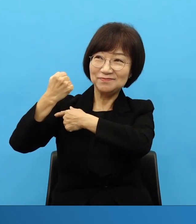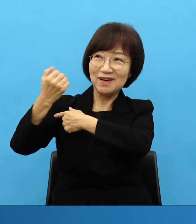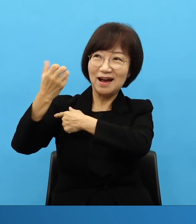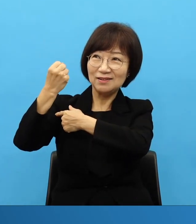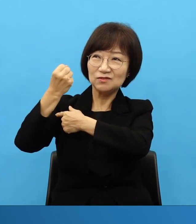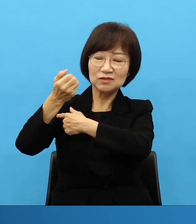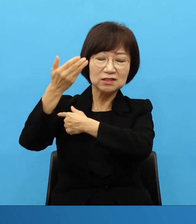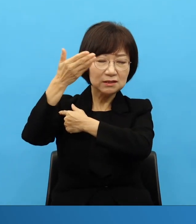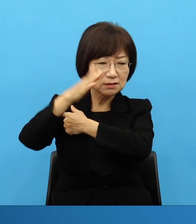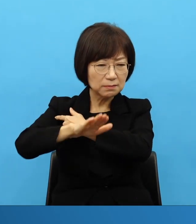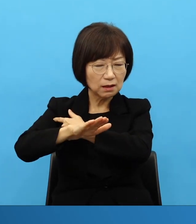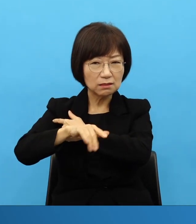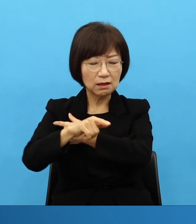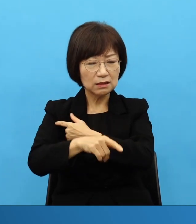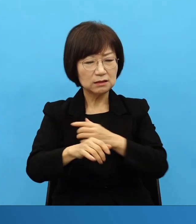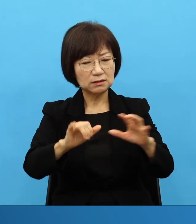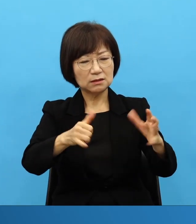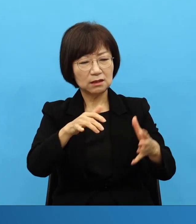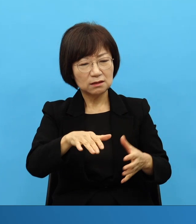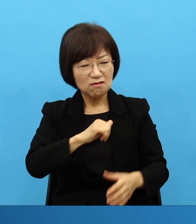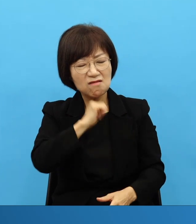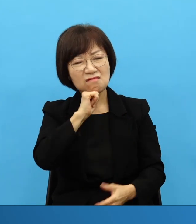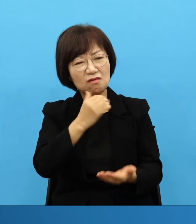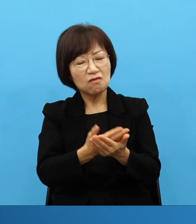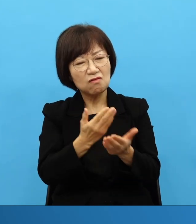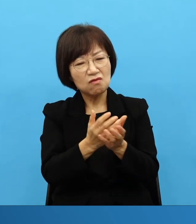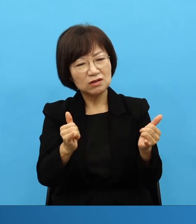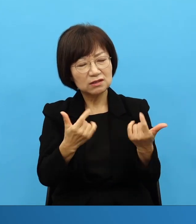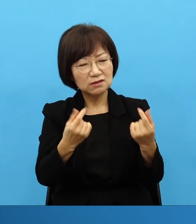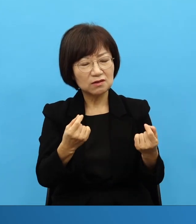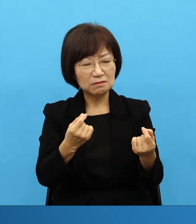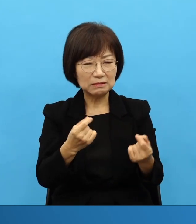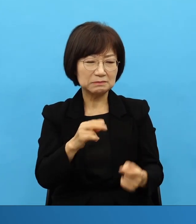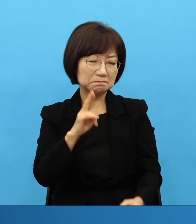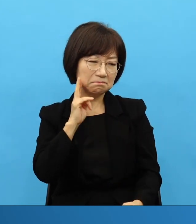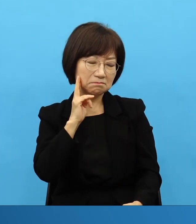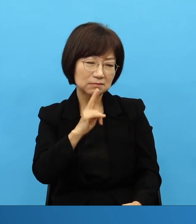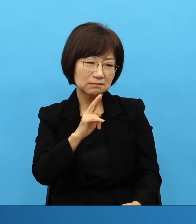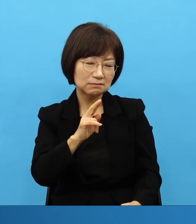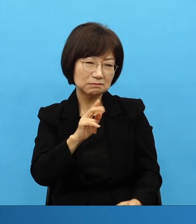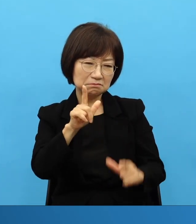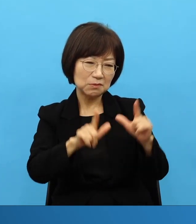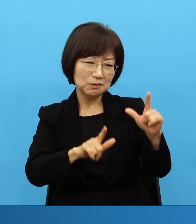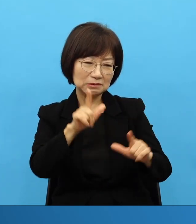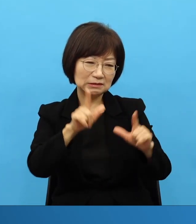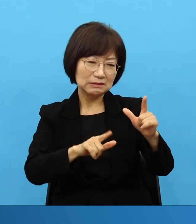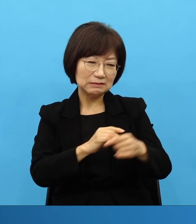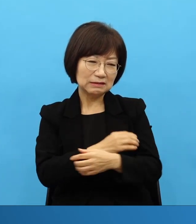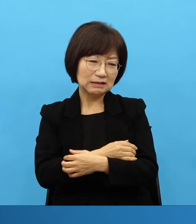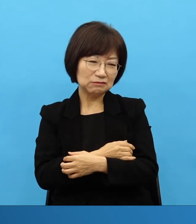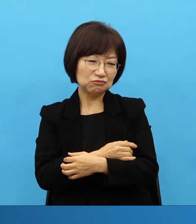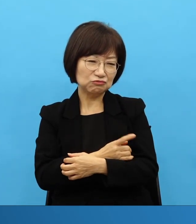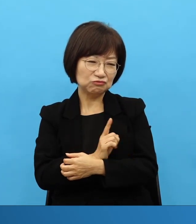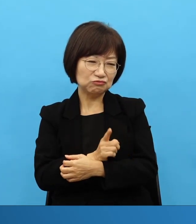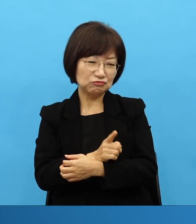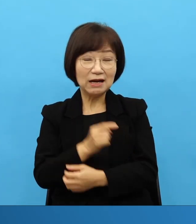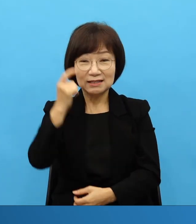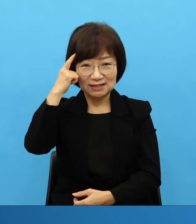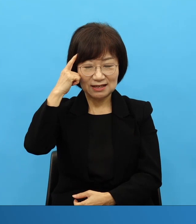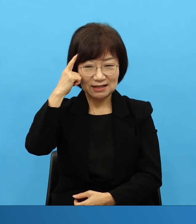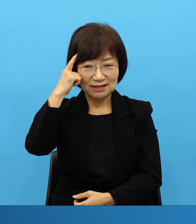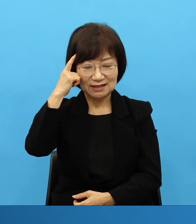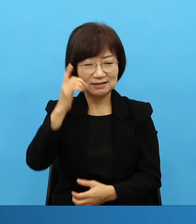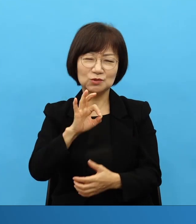게 느껴지면서요 안타까웠어요. Looking at that, I was really took back, and I had a frustrated heart because we have